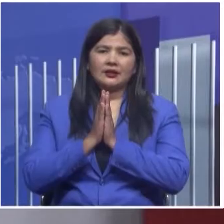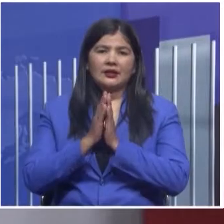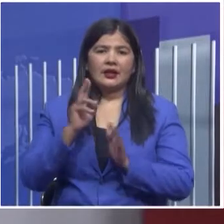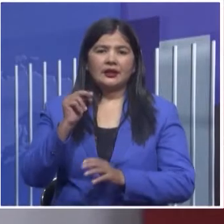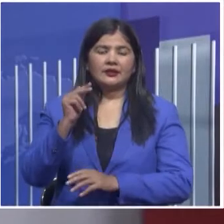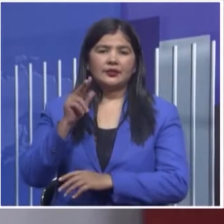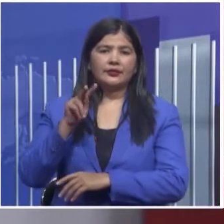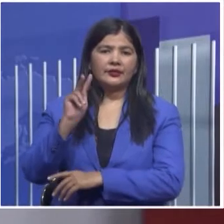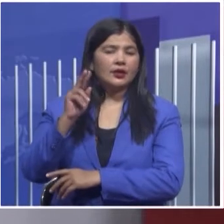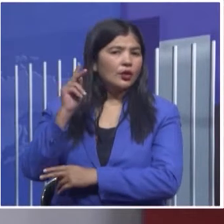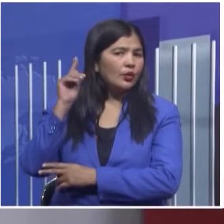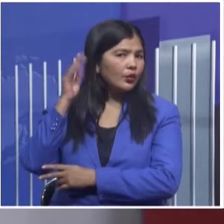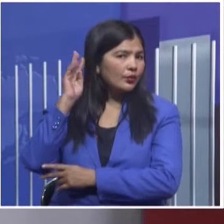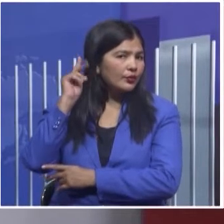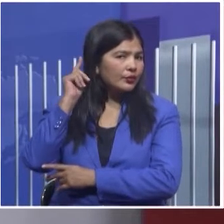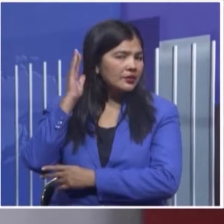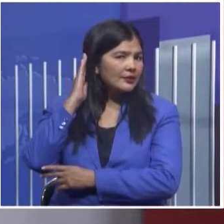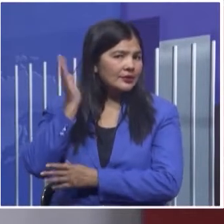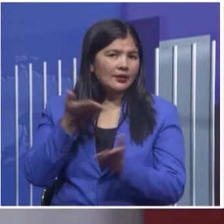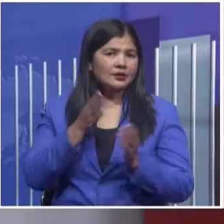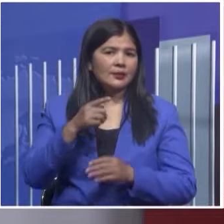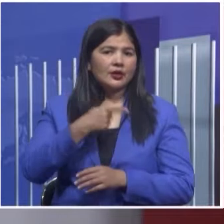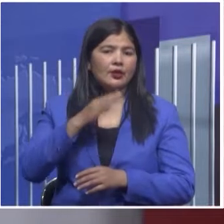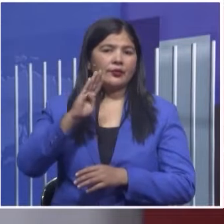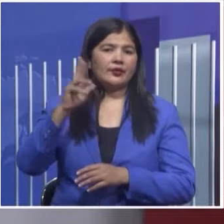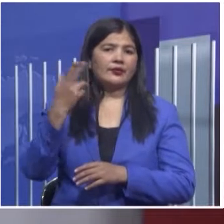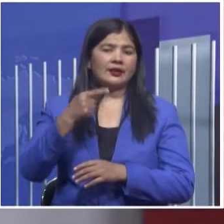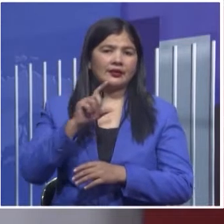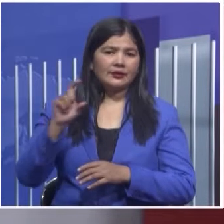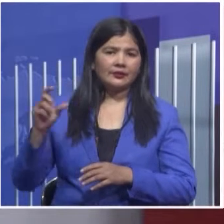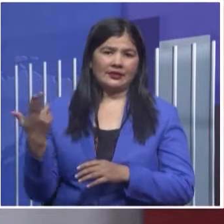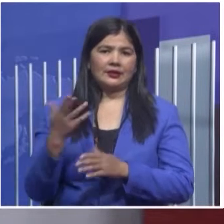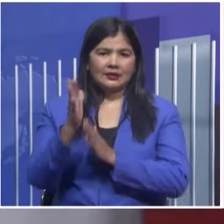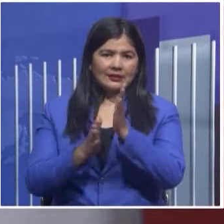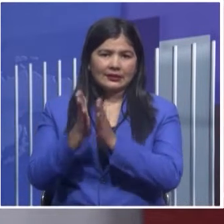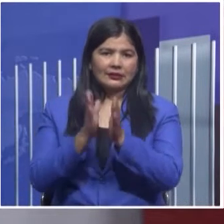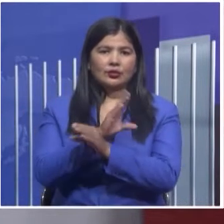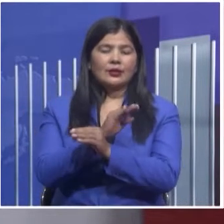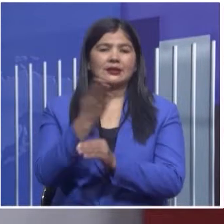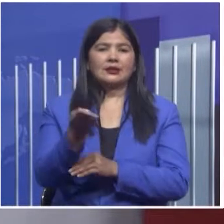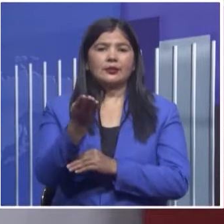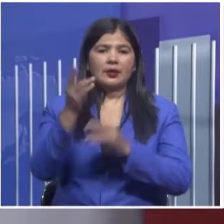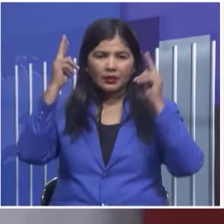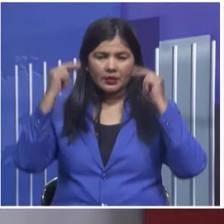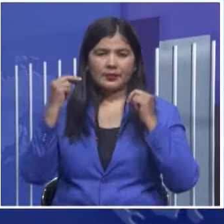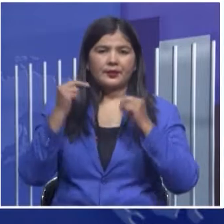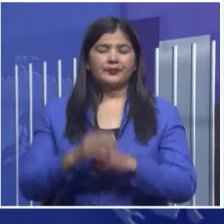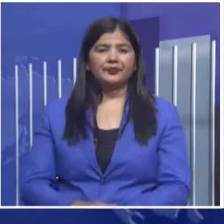नमस्कार एनटीभी कोहलपुर समाचारमा स्वागत छ म नवीन नेपाली र साङ्केतिकरणमा हुनुहुन्छ दोभाषे दीपा